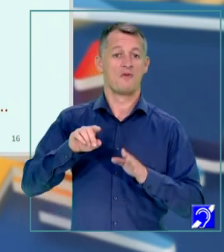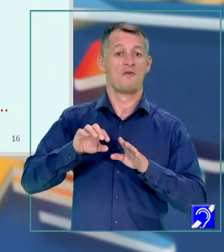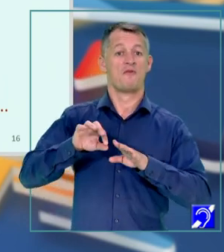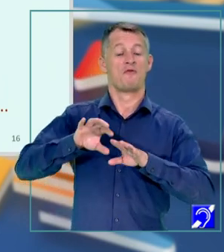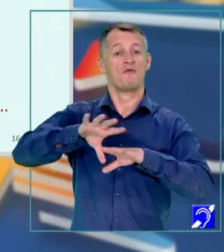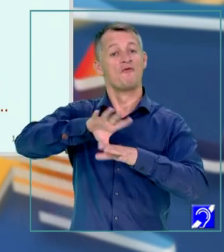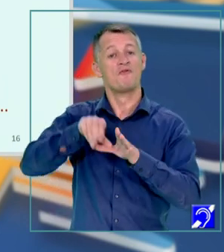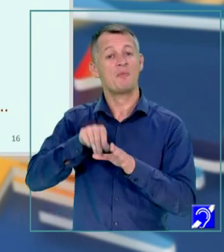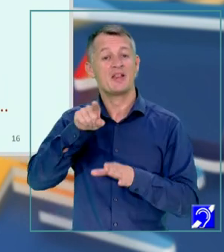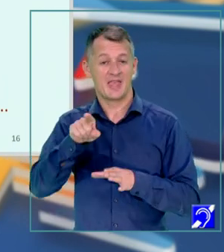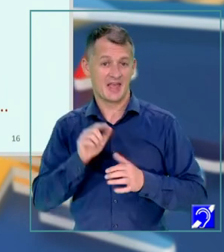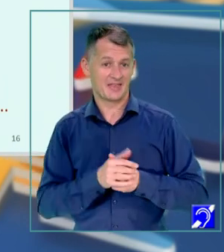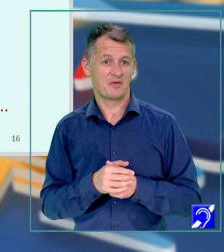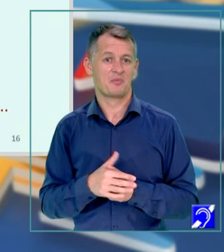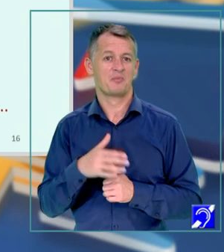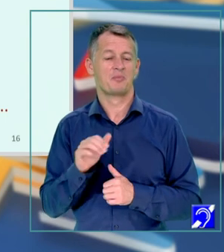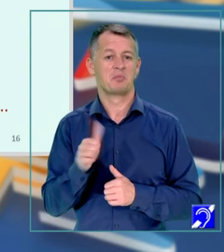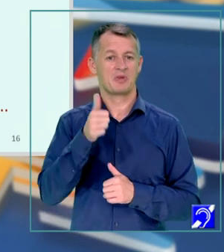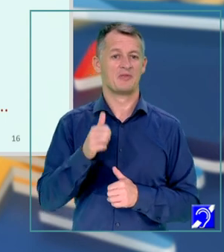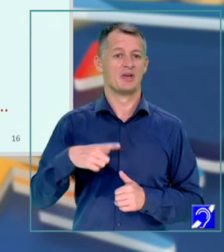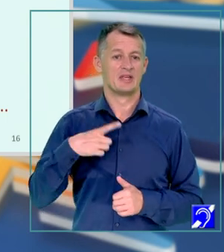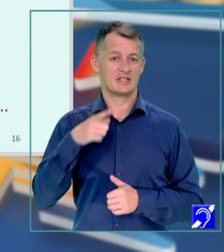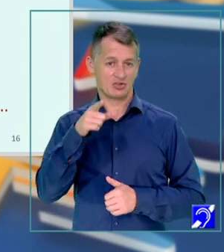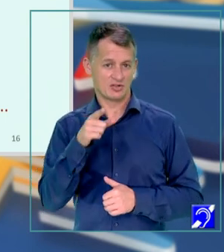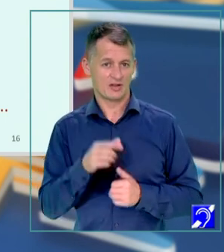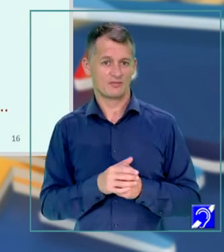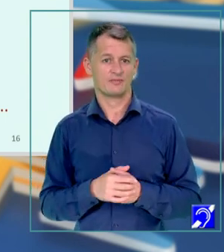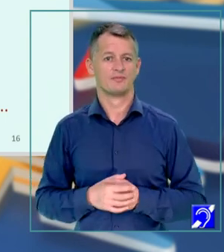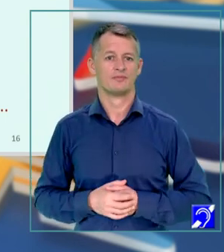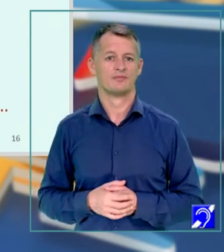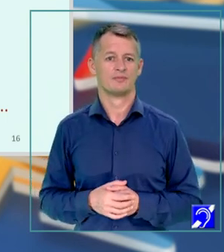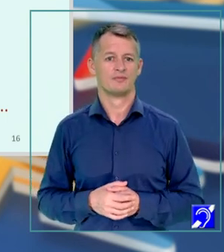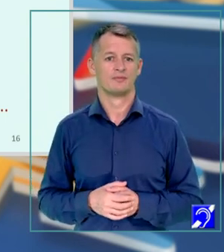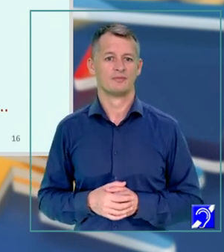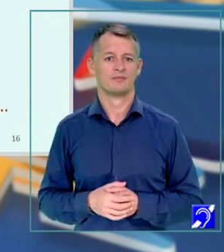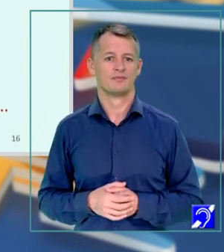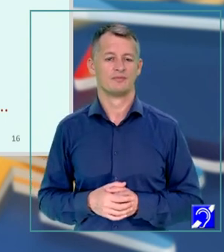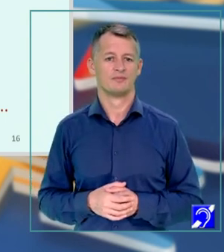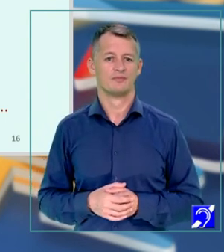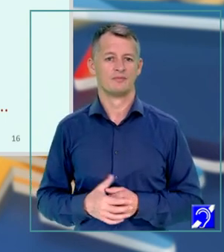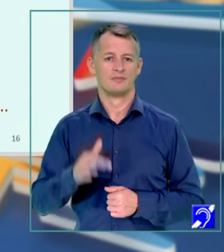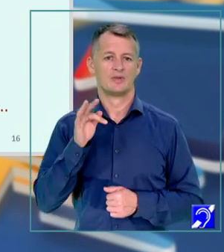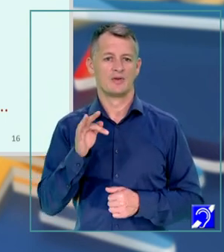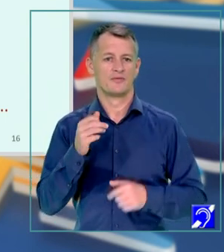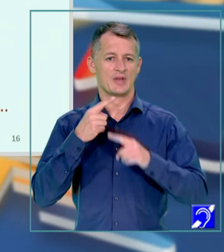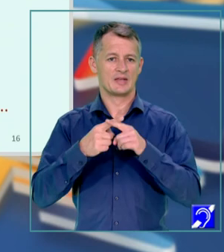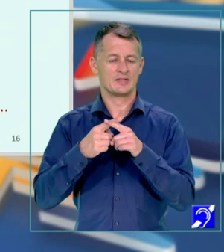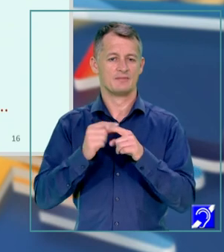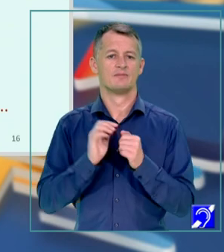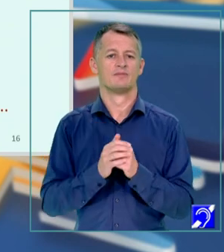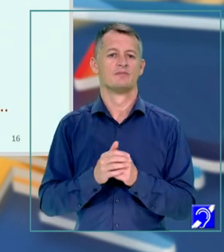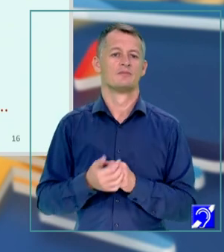funcții etnică este aceasta semnul acesta urme de xdx